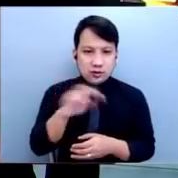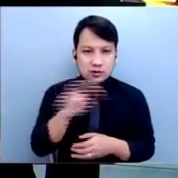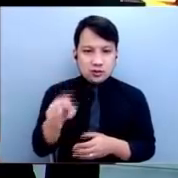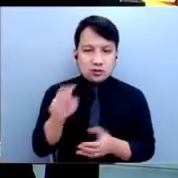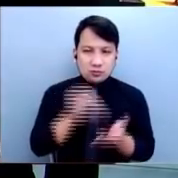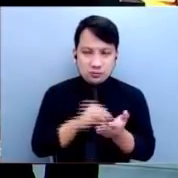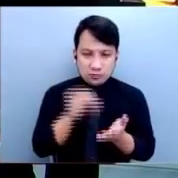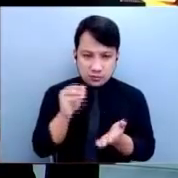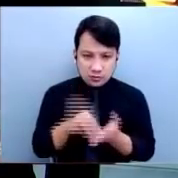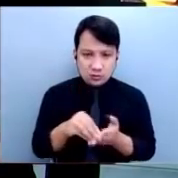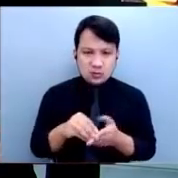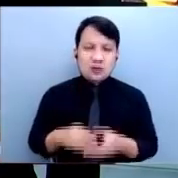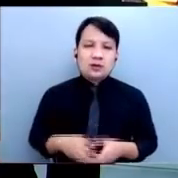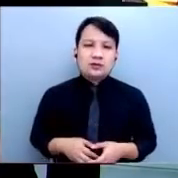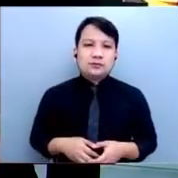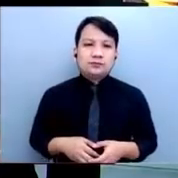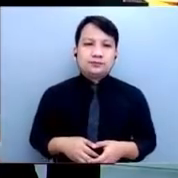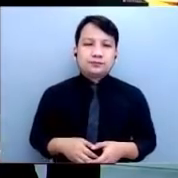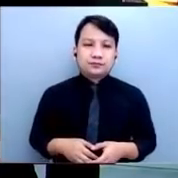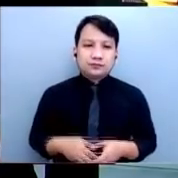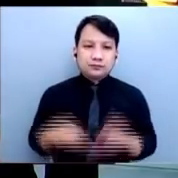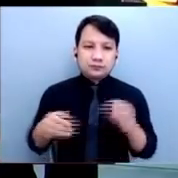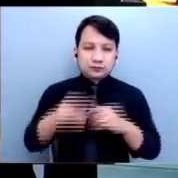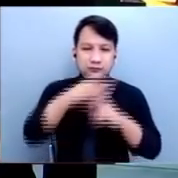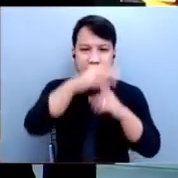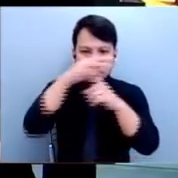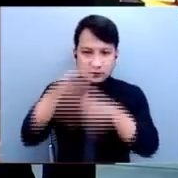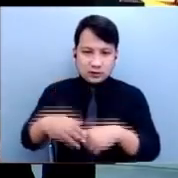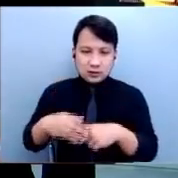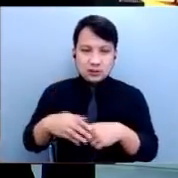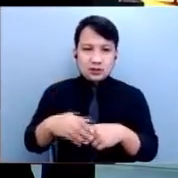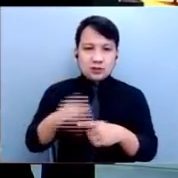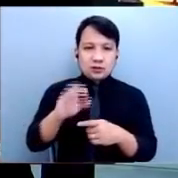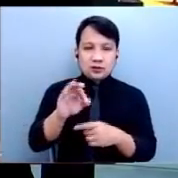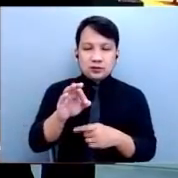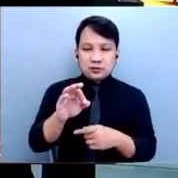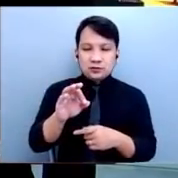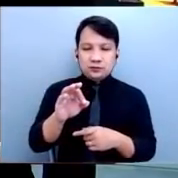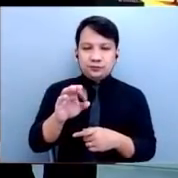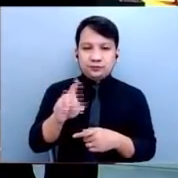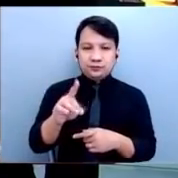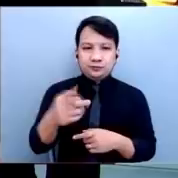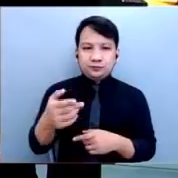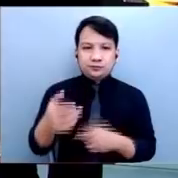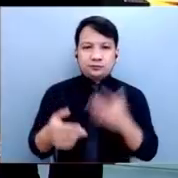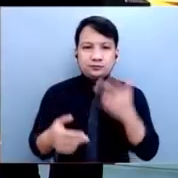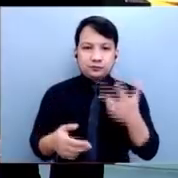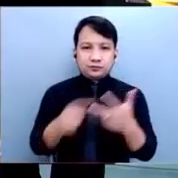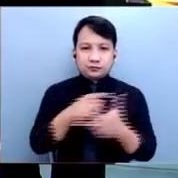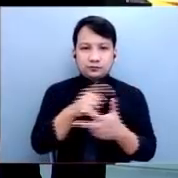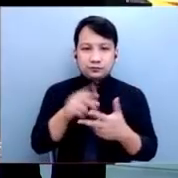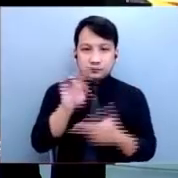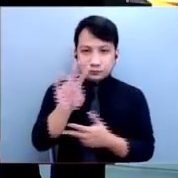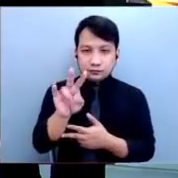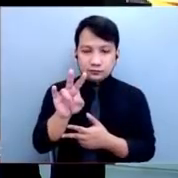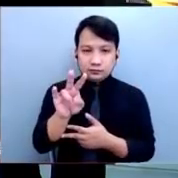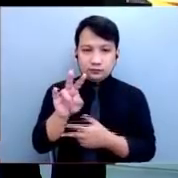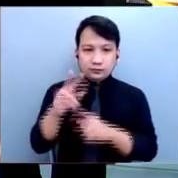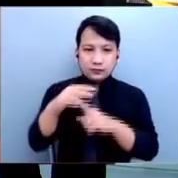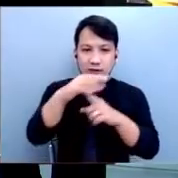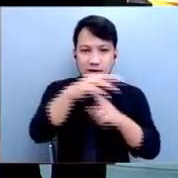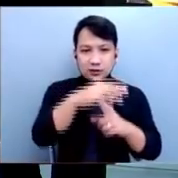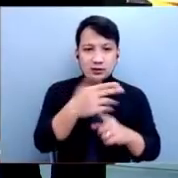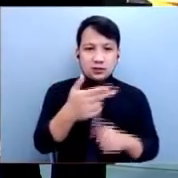million pesos. Kung hindi po bumagsak itong si serial number 9710, meron na po tayong pitong Airbus H125